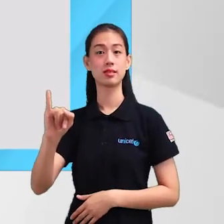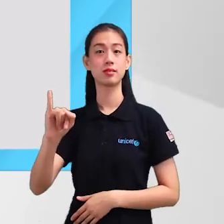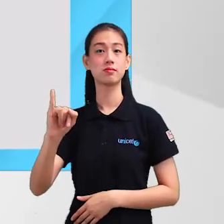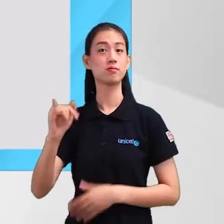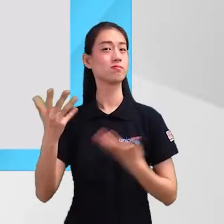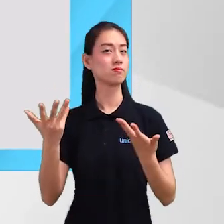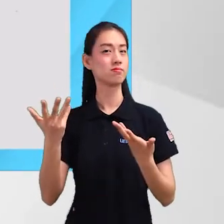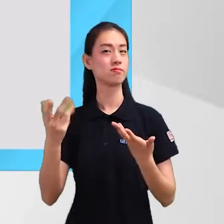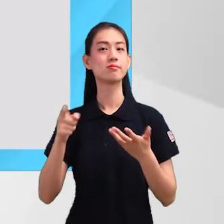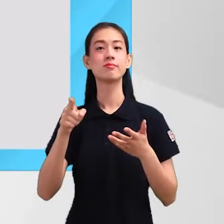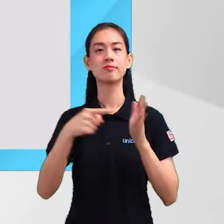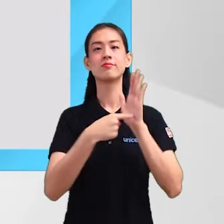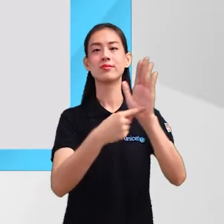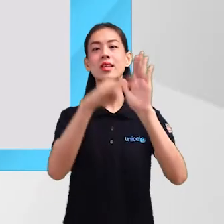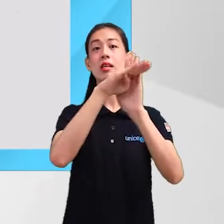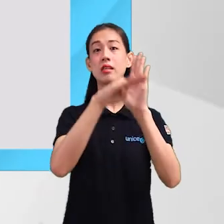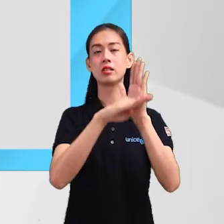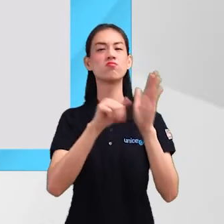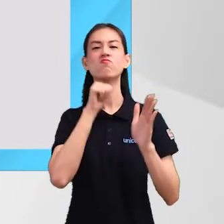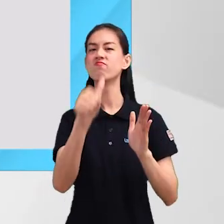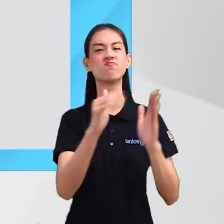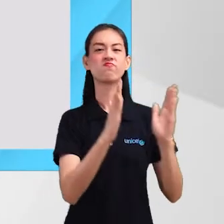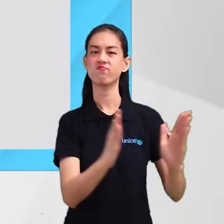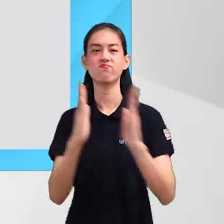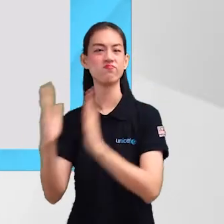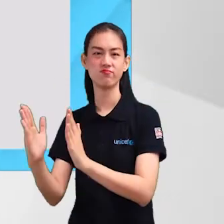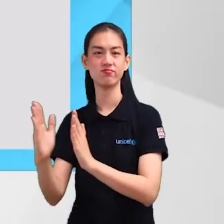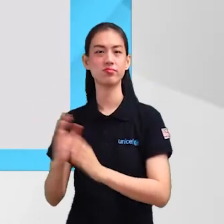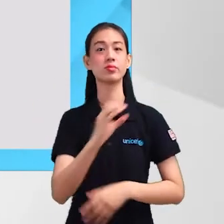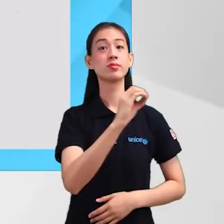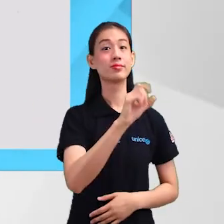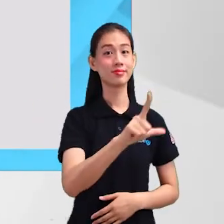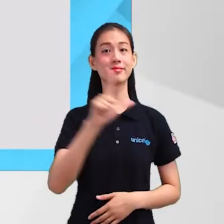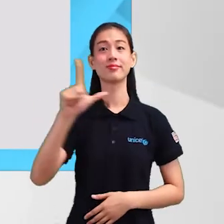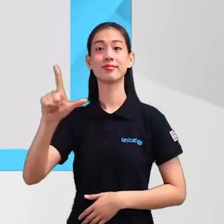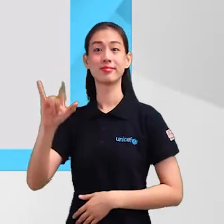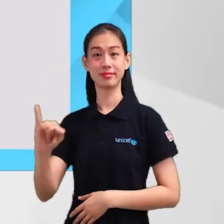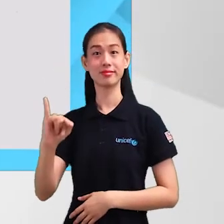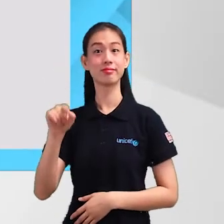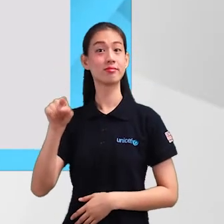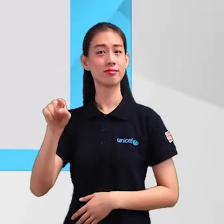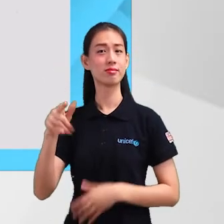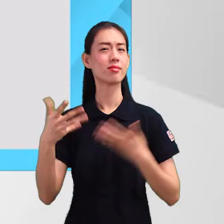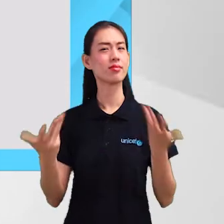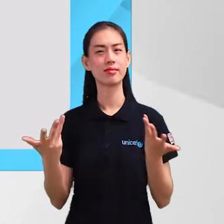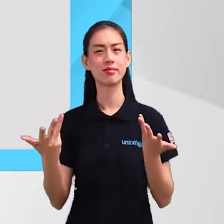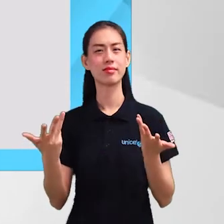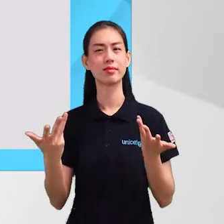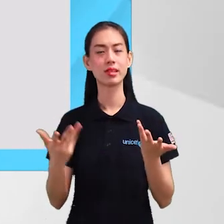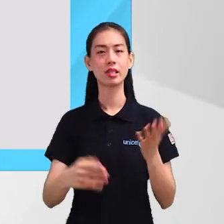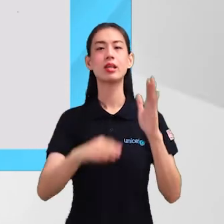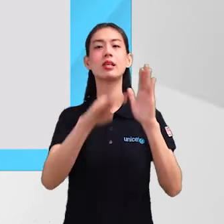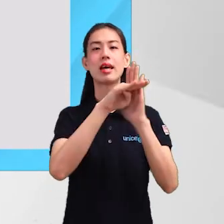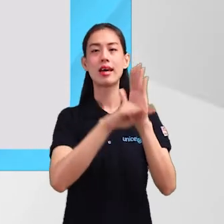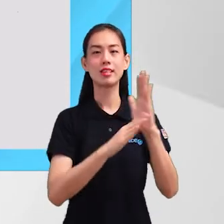dan LI atau tag Unordered List merujuk kepada senarai yang tidak disusun. Tag OL dan LI